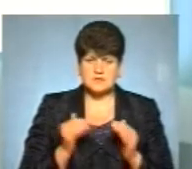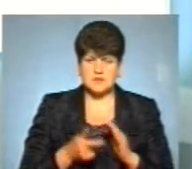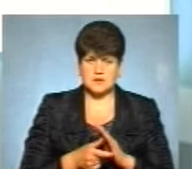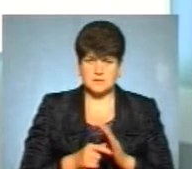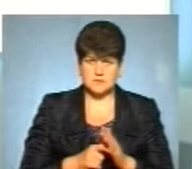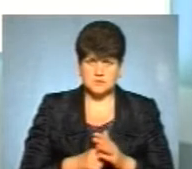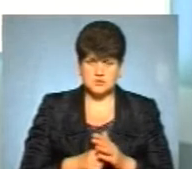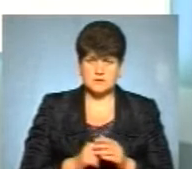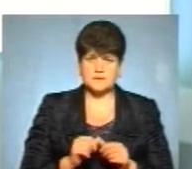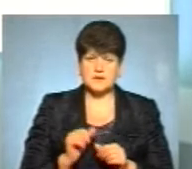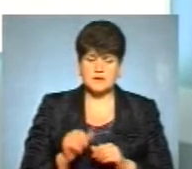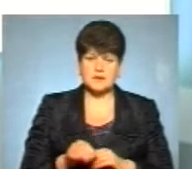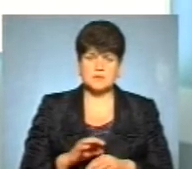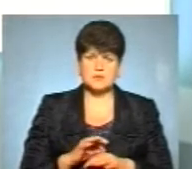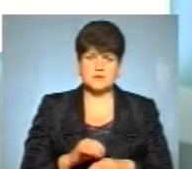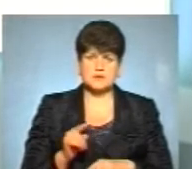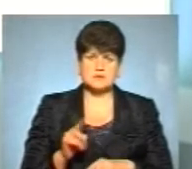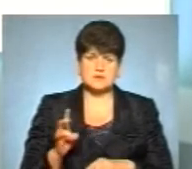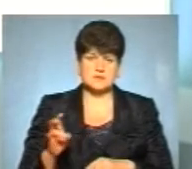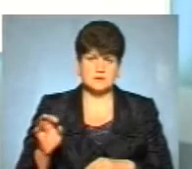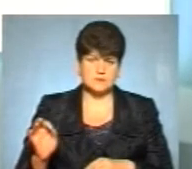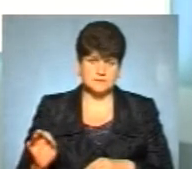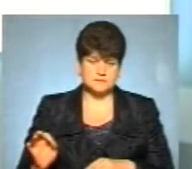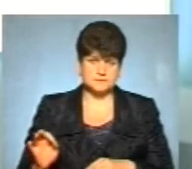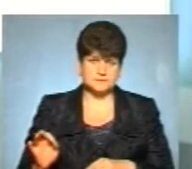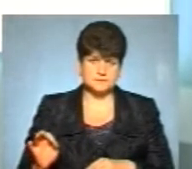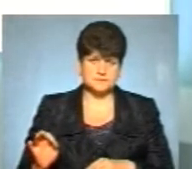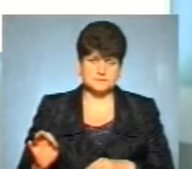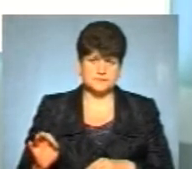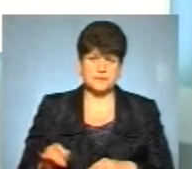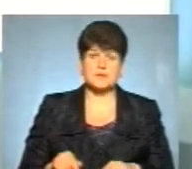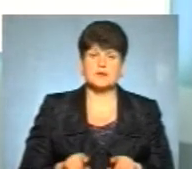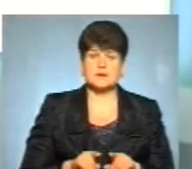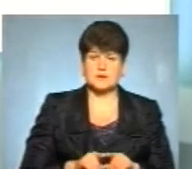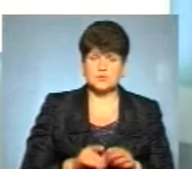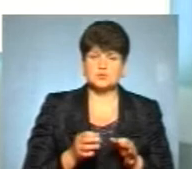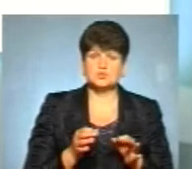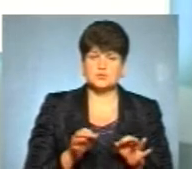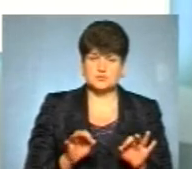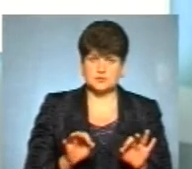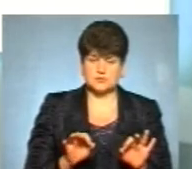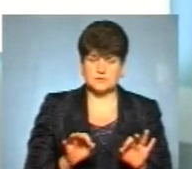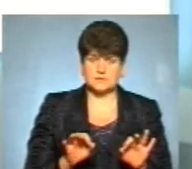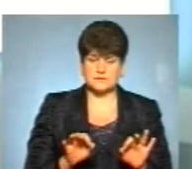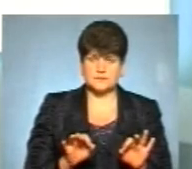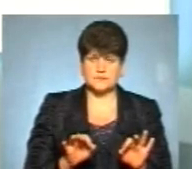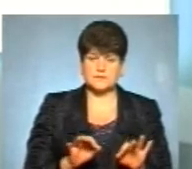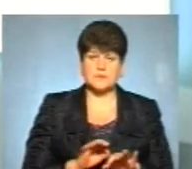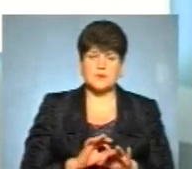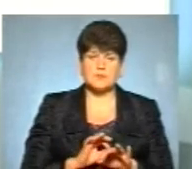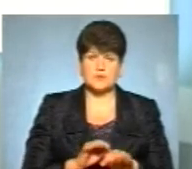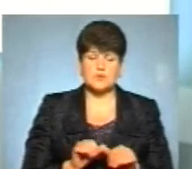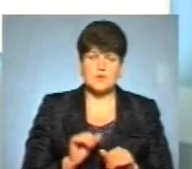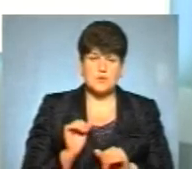приміщеннях, окрім проведення зовнішнього незалежного оцінювання, а також дозволити проводити